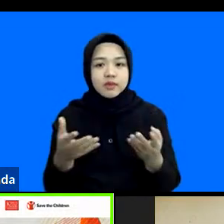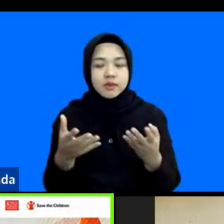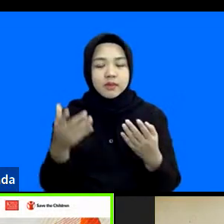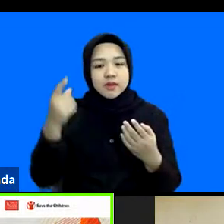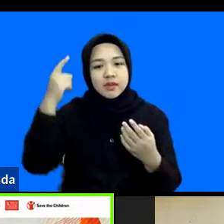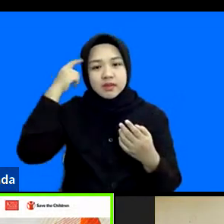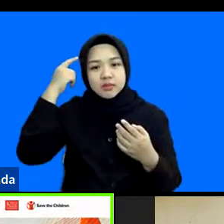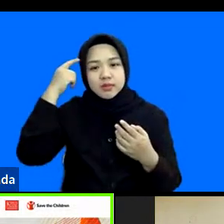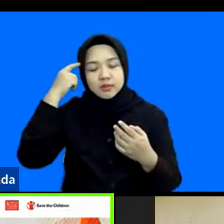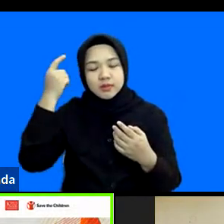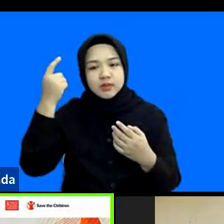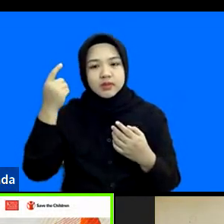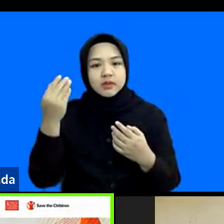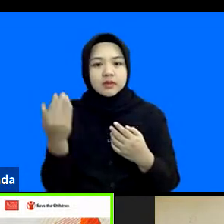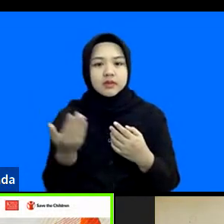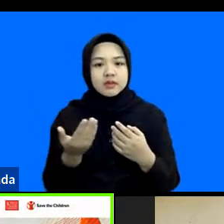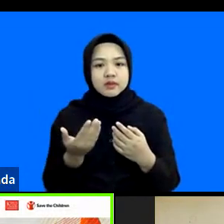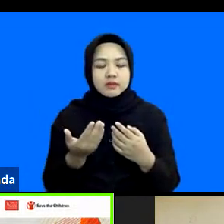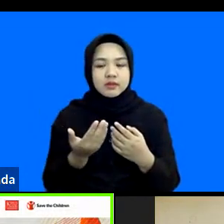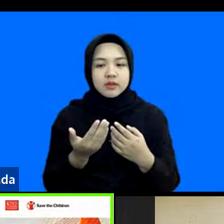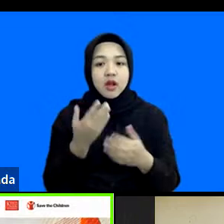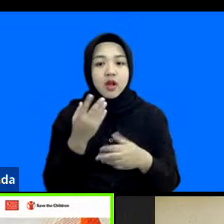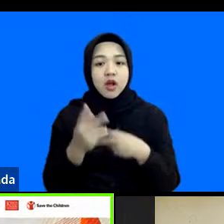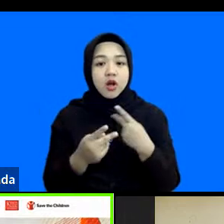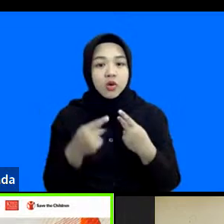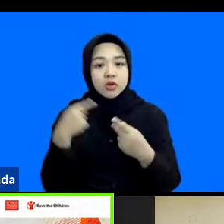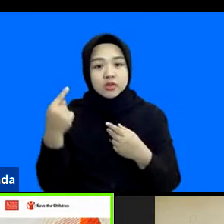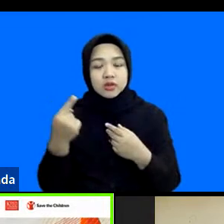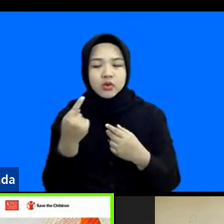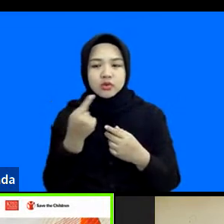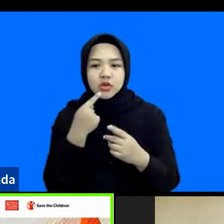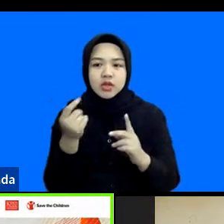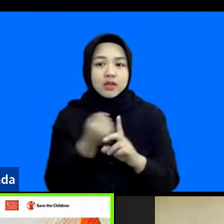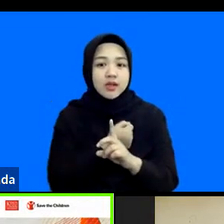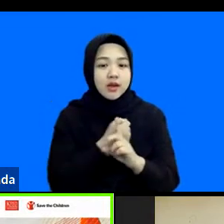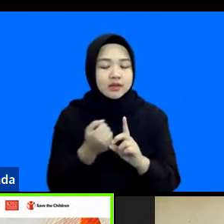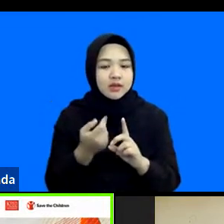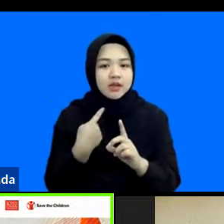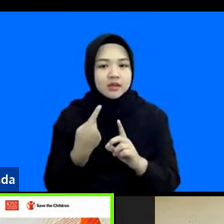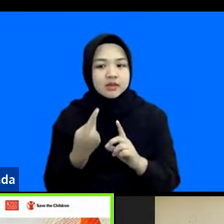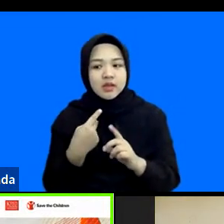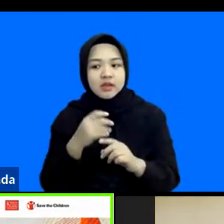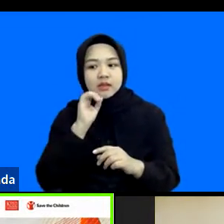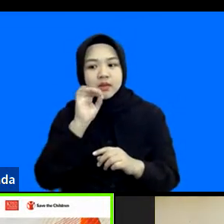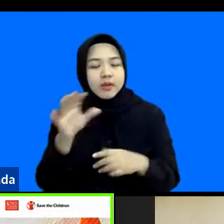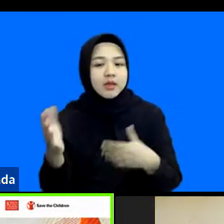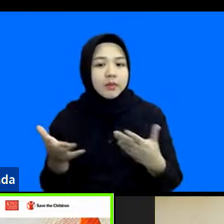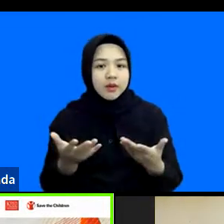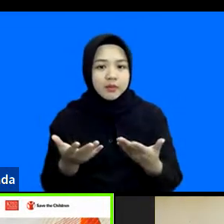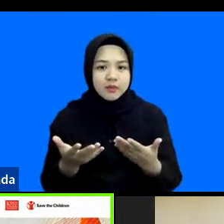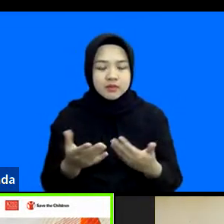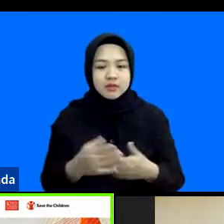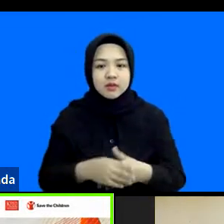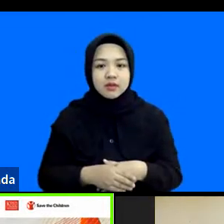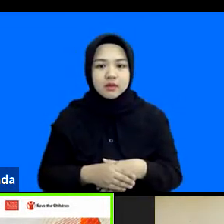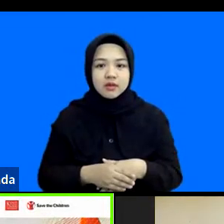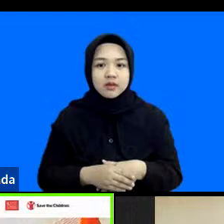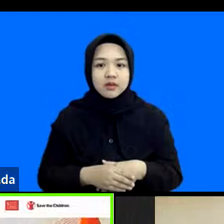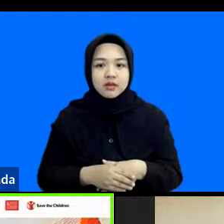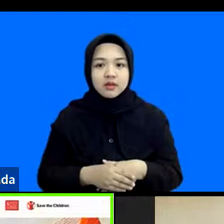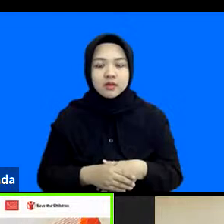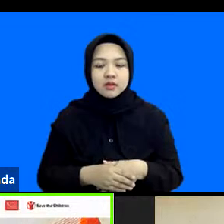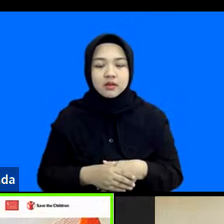berpikir tadi apa ya, kalau misalkan soal kekerasan kita nyampeinnya gimana ya, misalkan gitu kan.